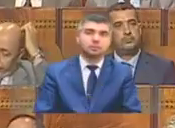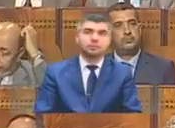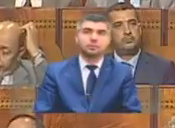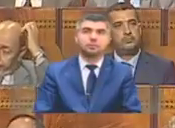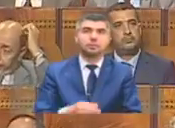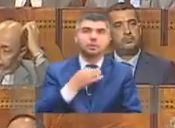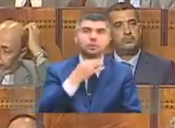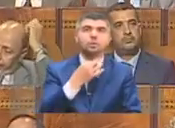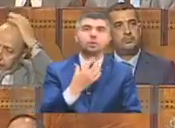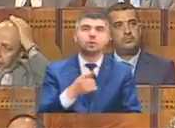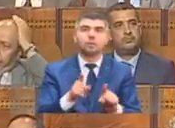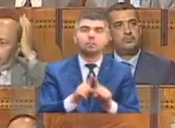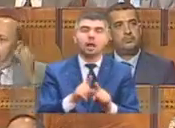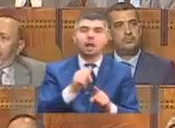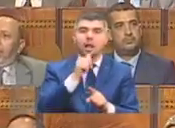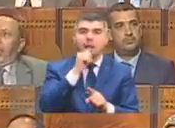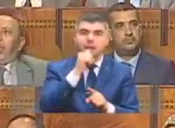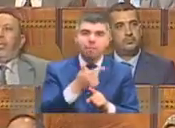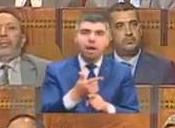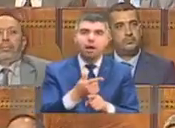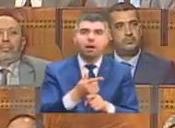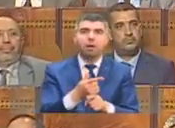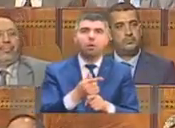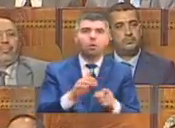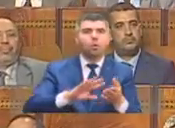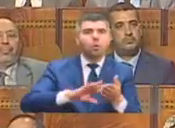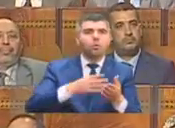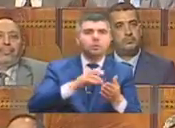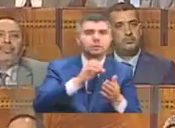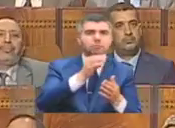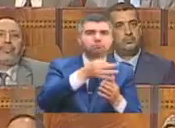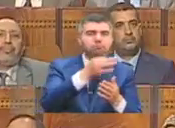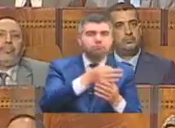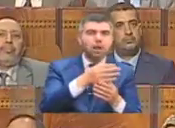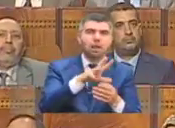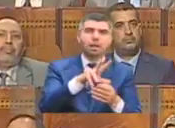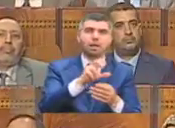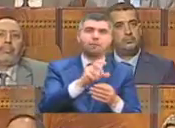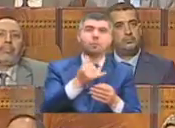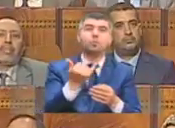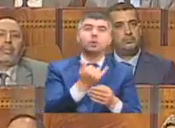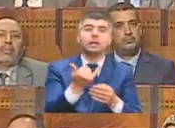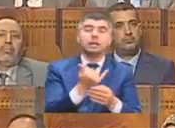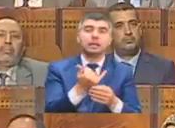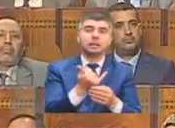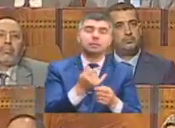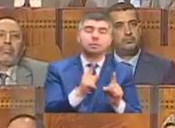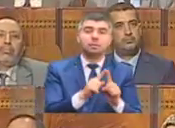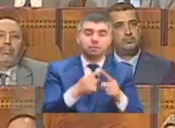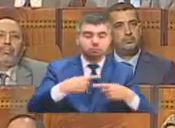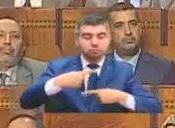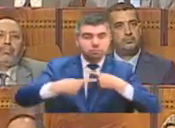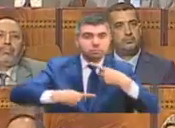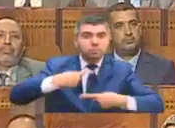ماء وفيها سماد وفيها طاقة، فالتحدي الحقيقي يكمن في تدويرها وإرجاعها إلى دورة المياه